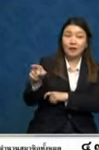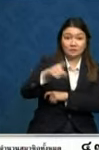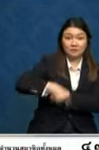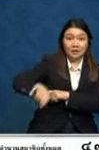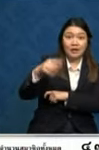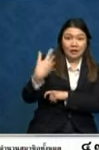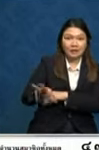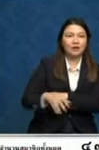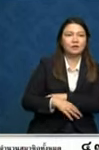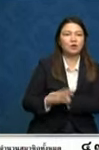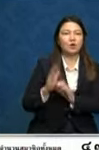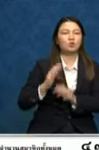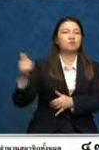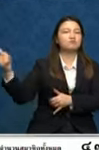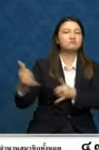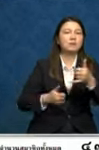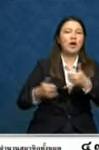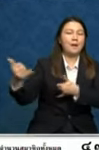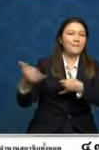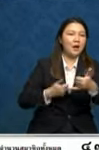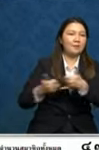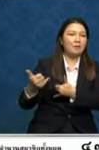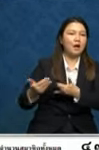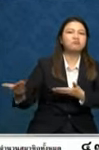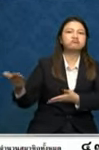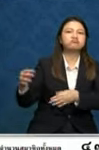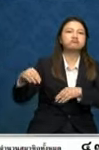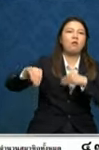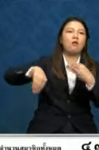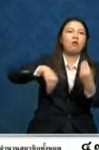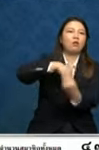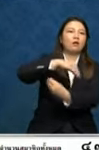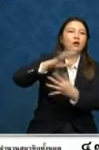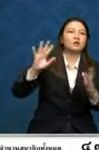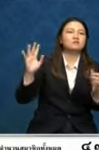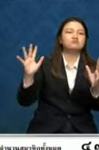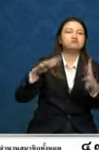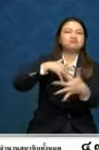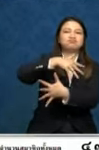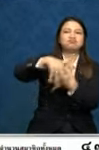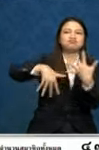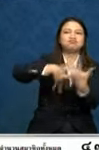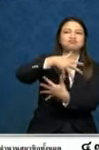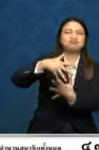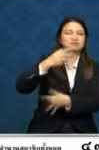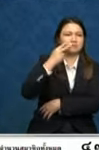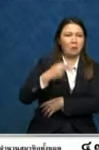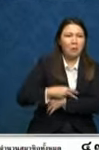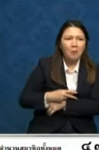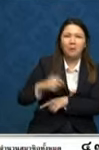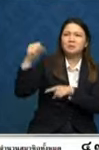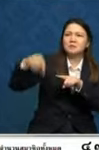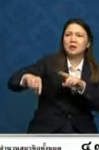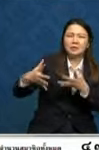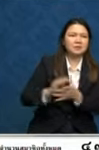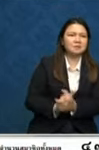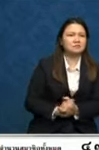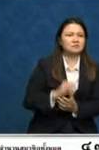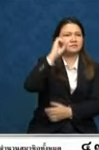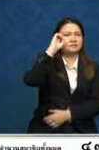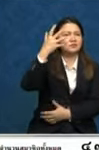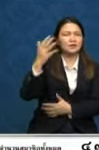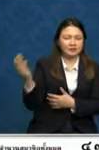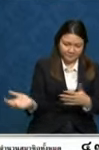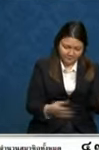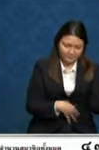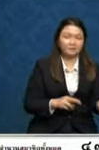ามีผู้ชี้แจงแทบไม่ซ้ำหน้ากันเลยครับเสมือนเป็นศูนย์รวมเจ้าของโปรเจกต์ยังไงก็ไม่รู้ครับท่านประธานในส่วนของค่าใช้จ่าย